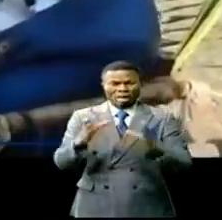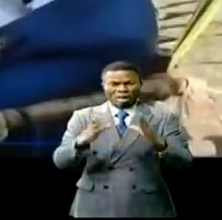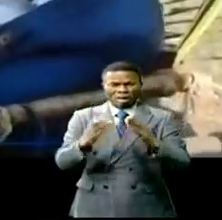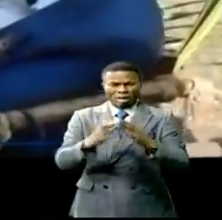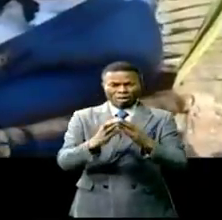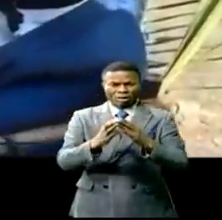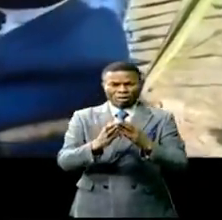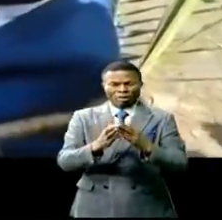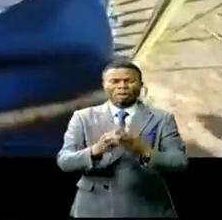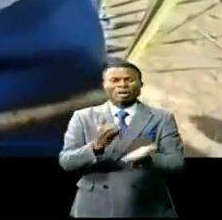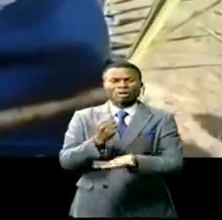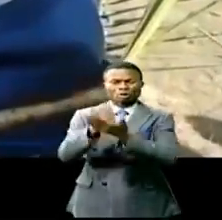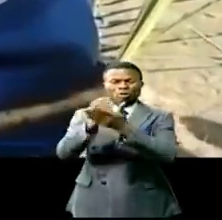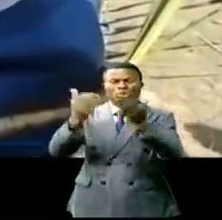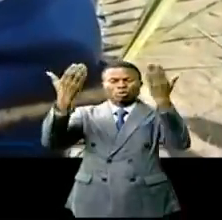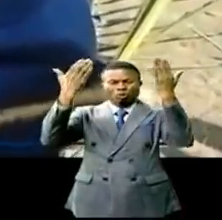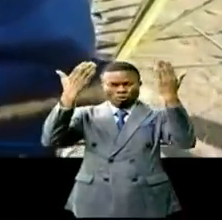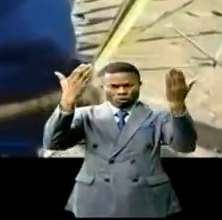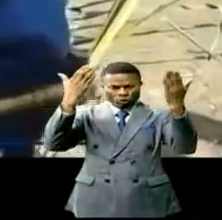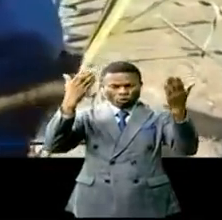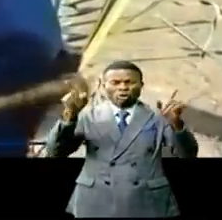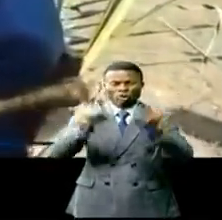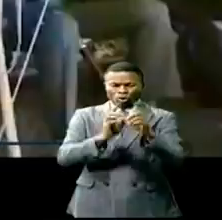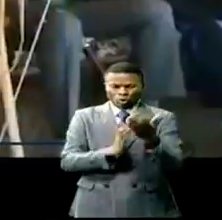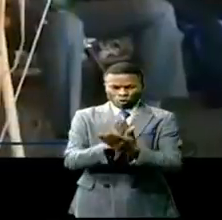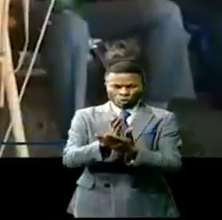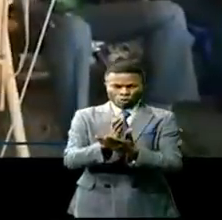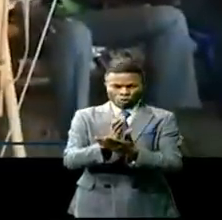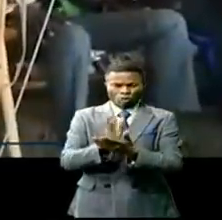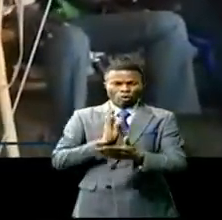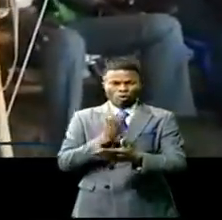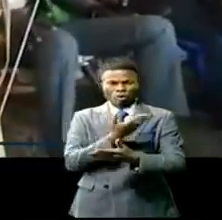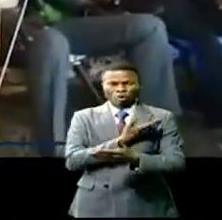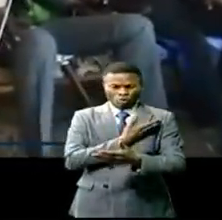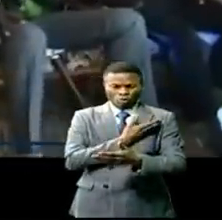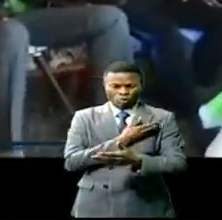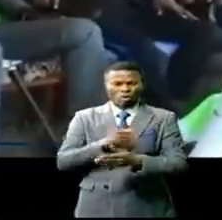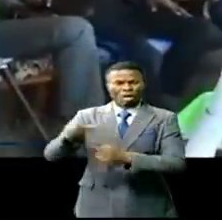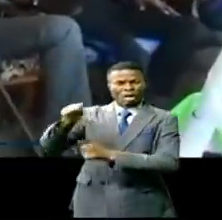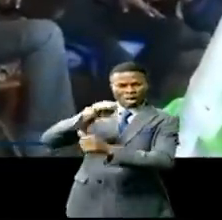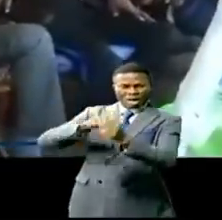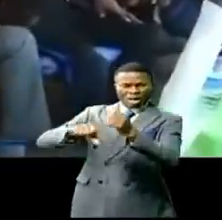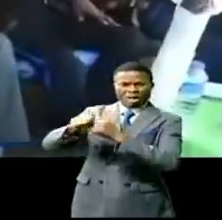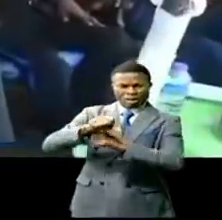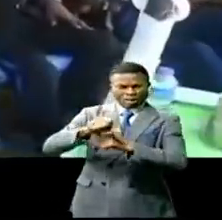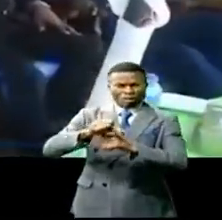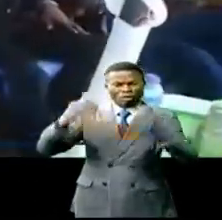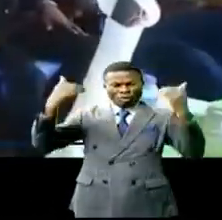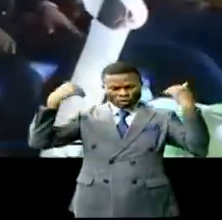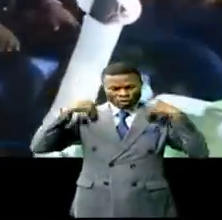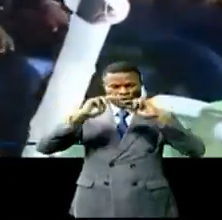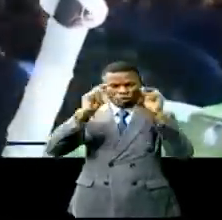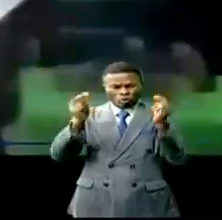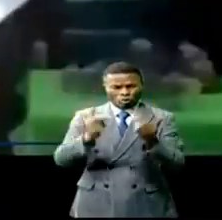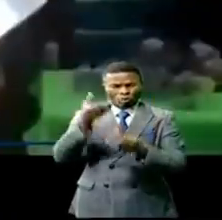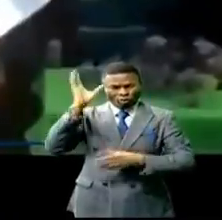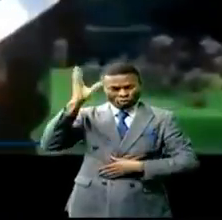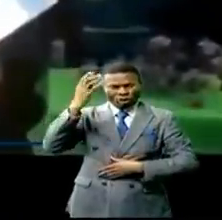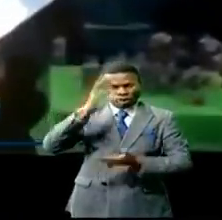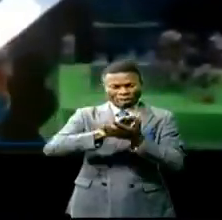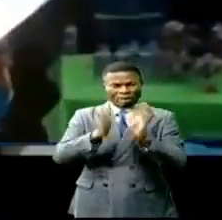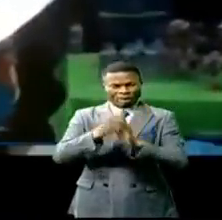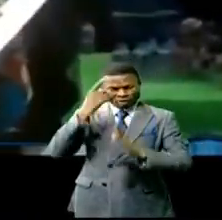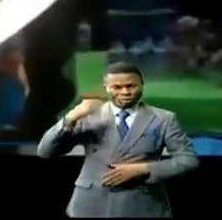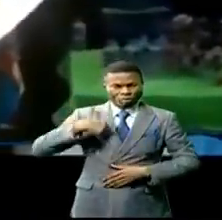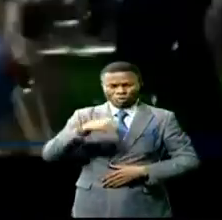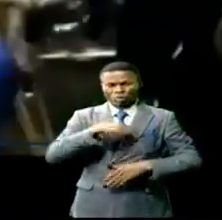disney quand ils ces peurs qui mentent et un jeu de main à la tête de cette nation pour tous